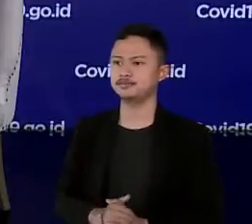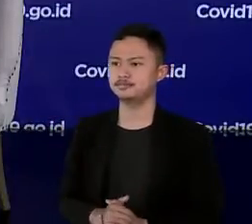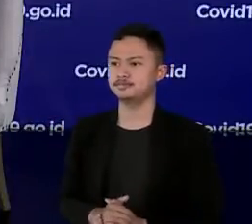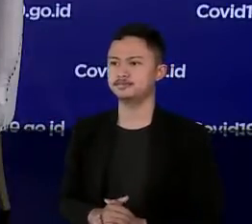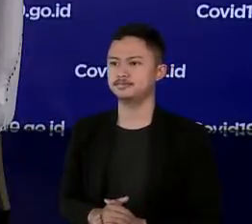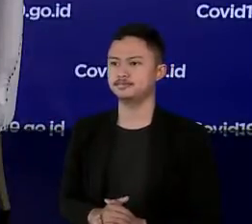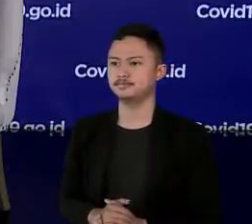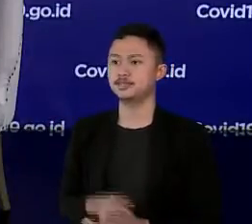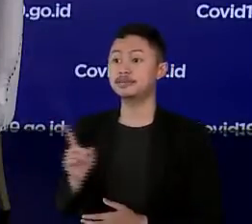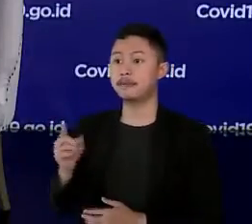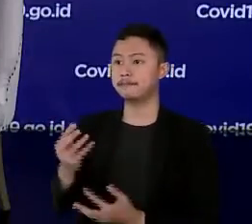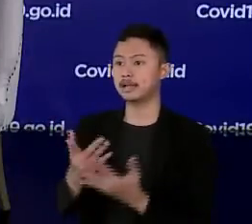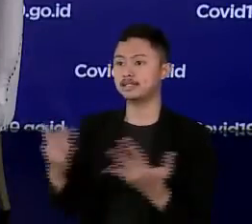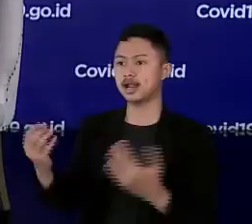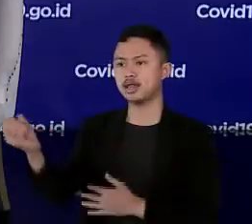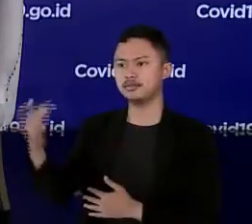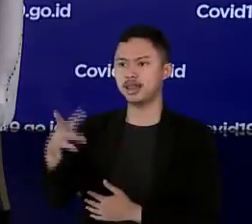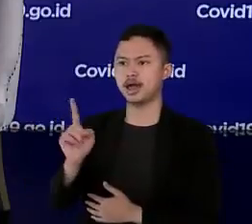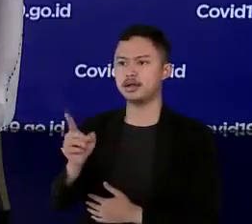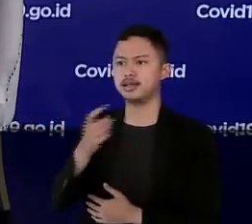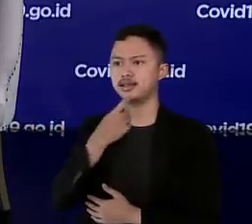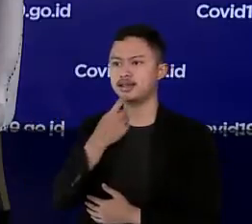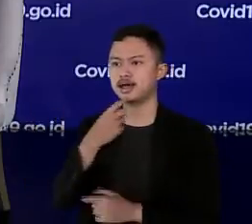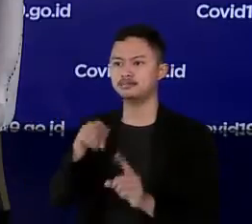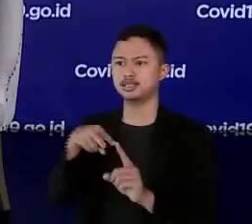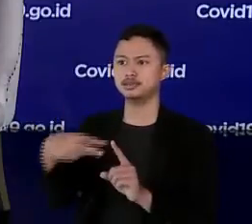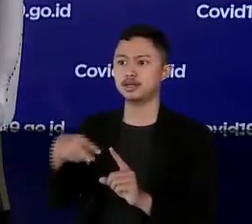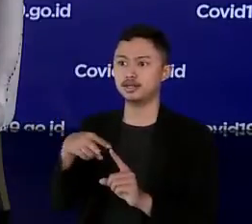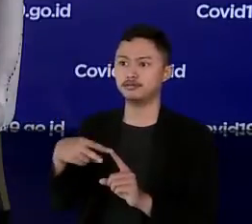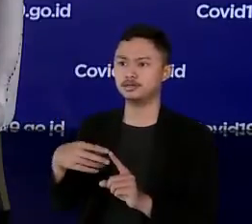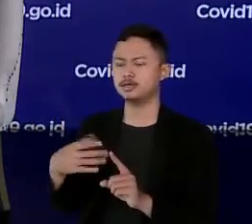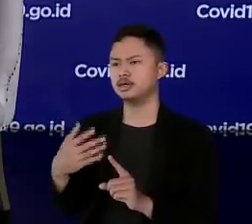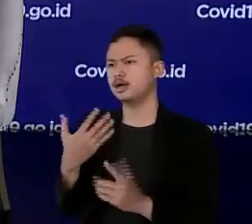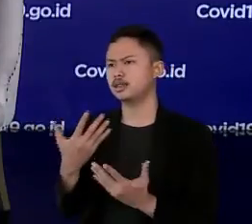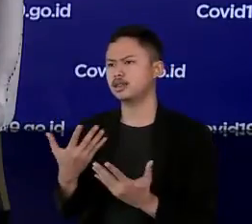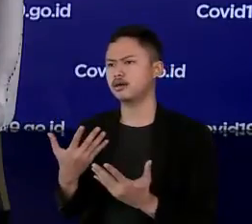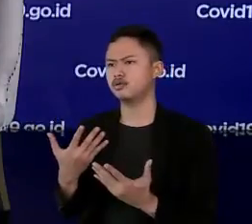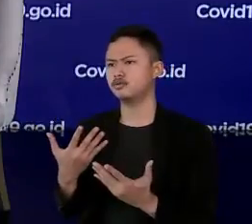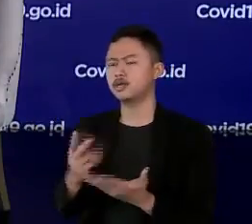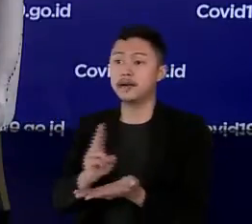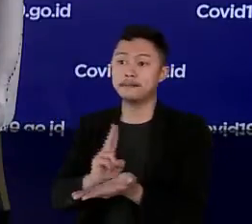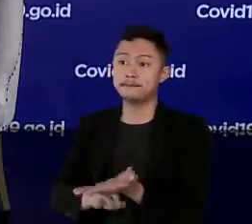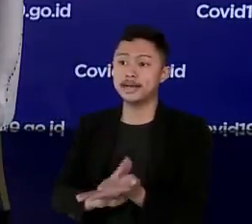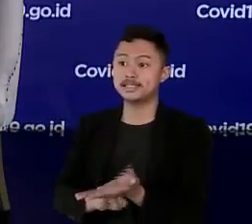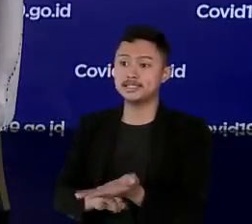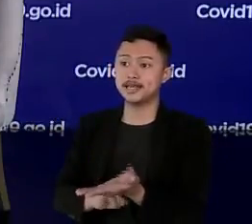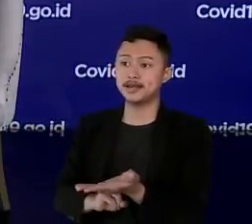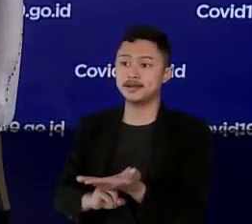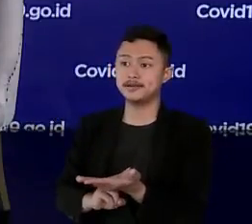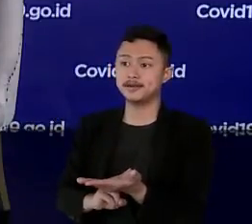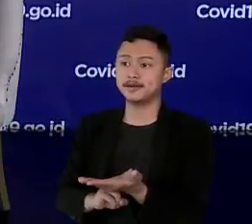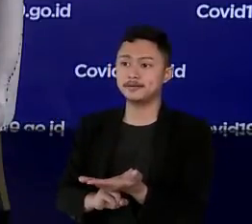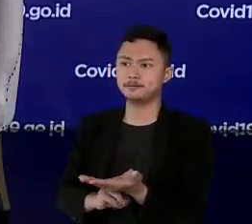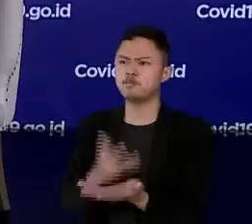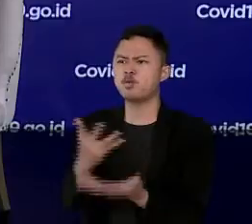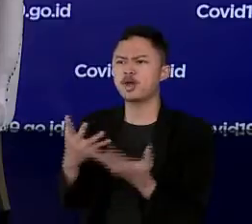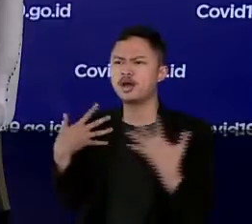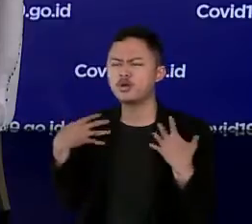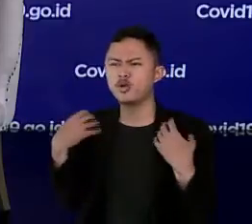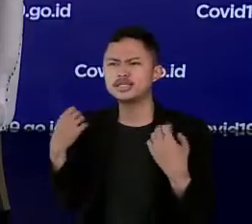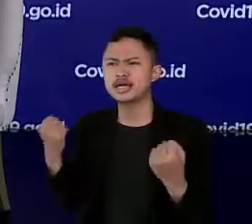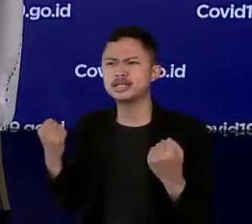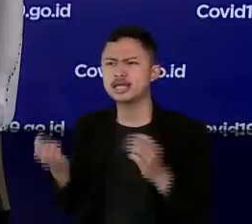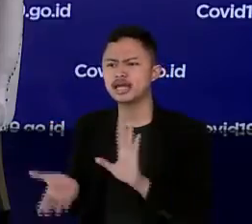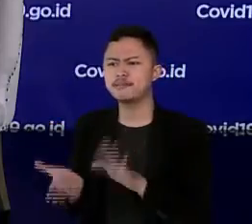karena keadaan Kapan pula ini memang kembali mengenai stigma ada yang pasien terpapar covert masih ada anggapan bahwa kesehatan yang tidak